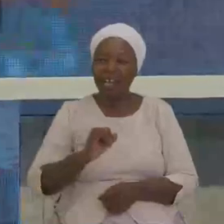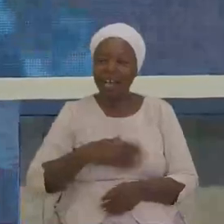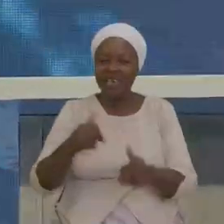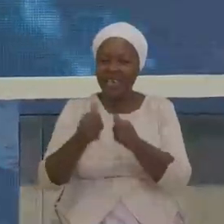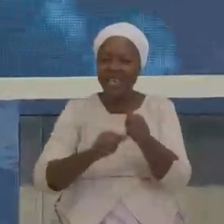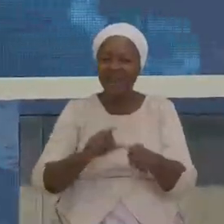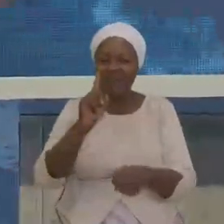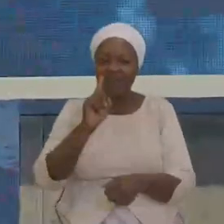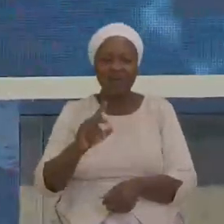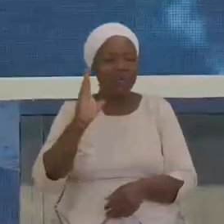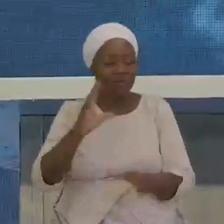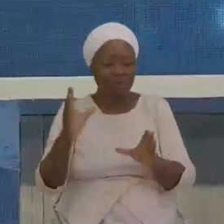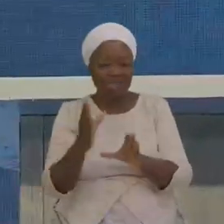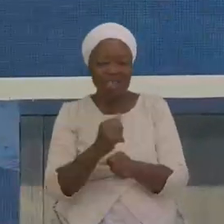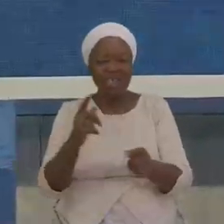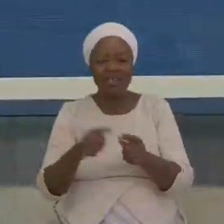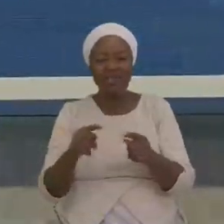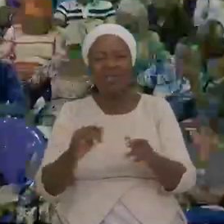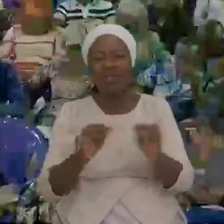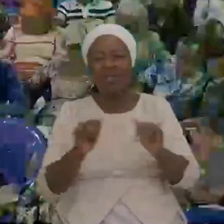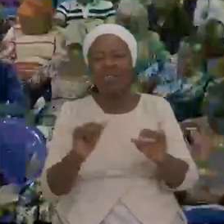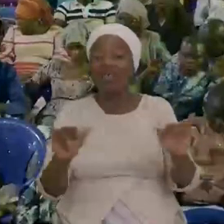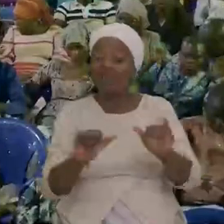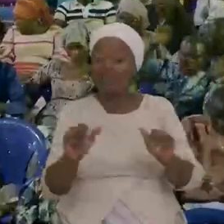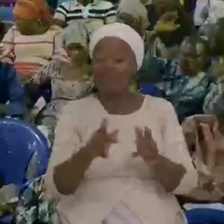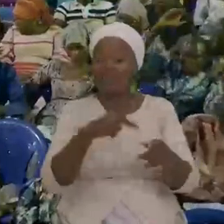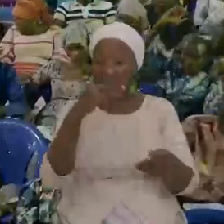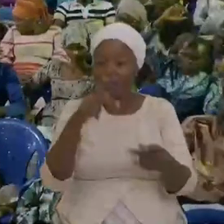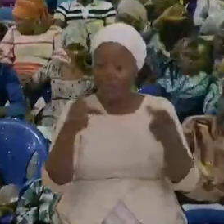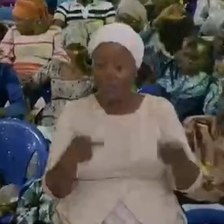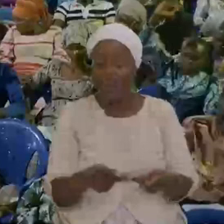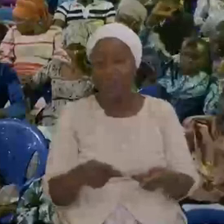Et tout le monde va atteindre le même lieu.